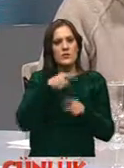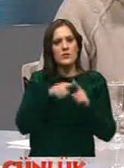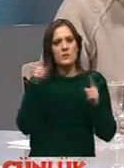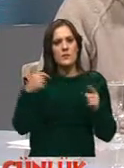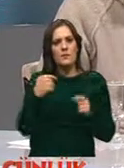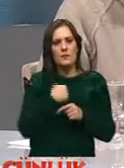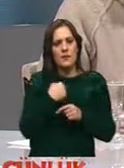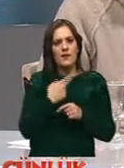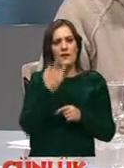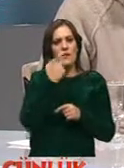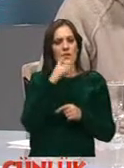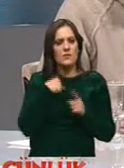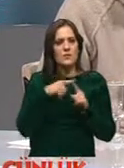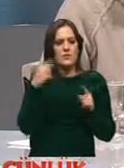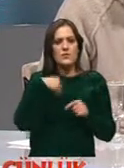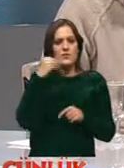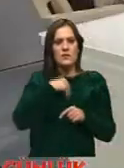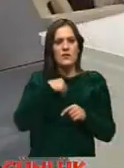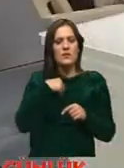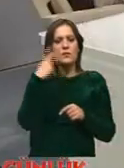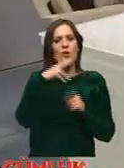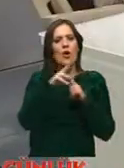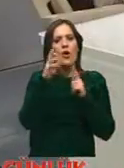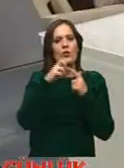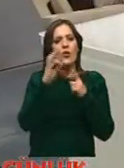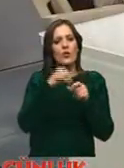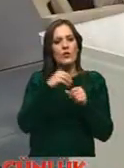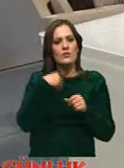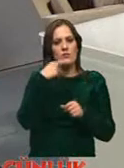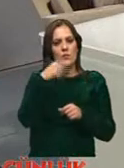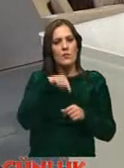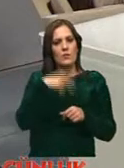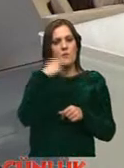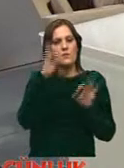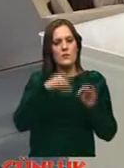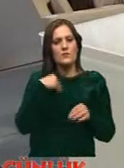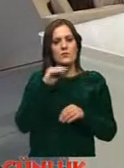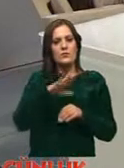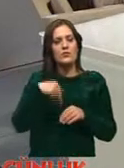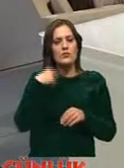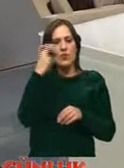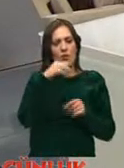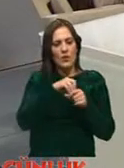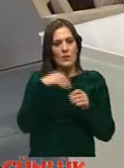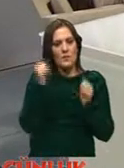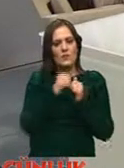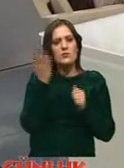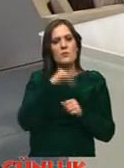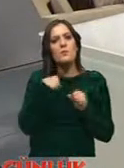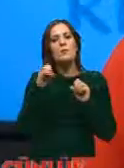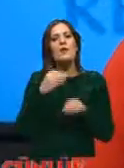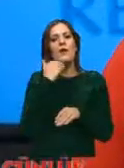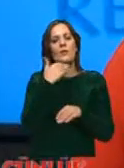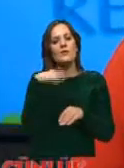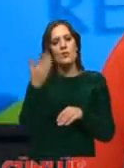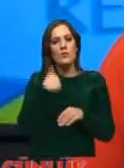beri, ben 7 yaşımdan beri sanırım korolarda söylüyorum. Böyle müziğe başladım zaten, çocuk korolarıyla birlikte. Sonra bırakamadım.